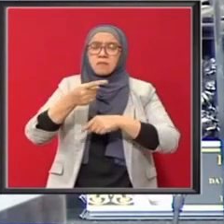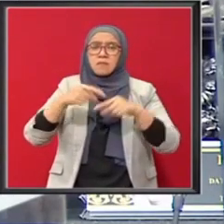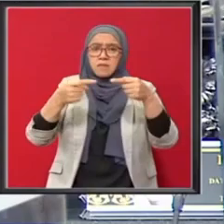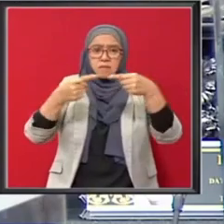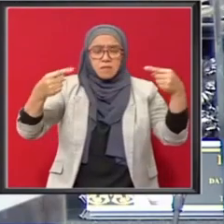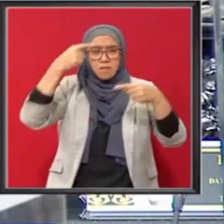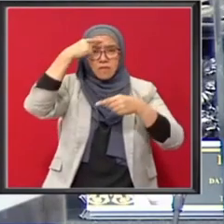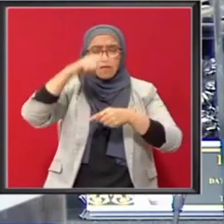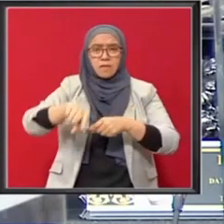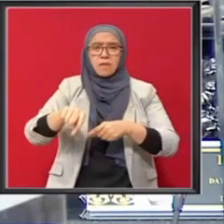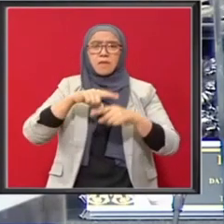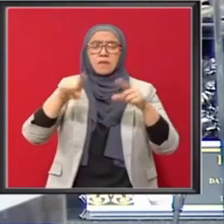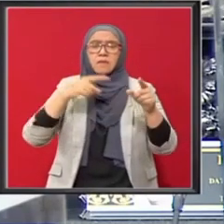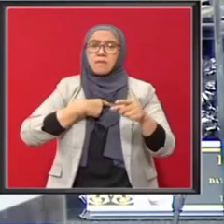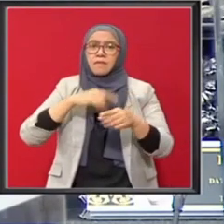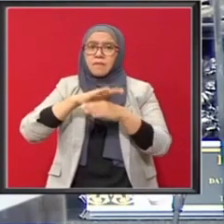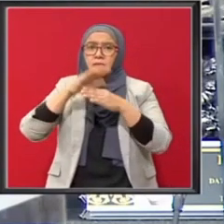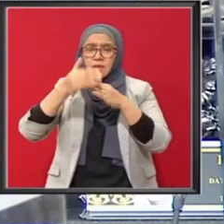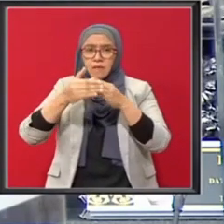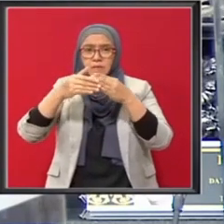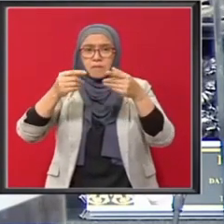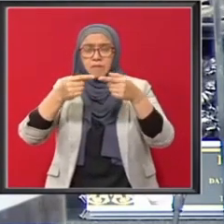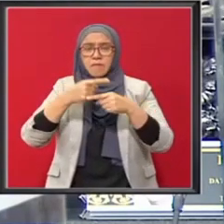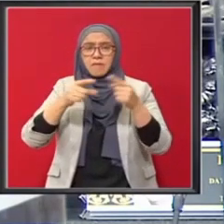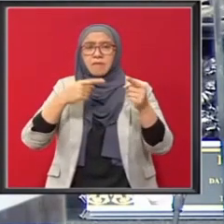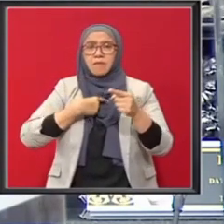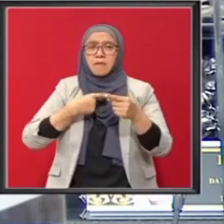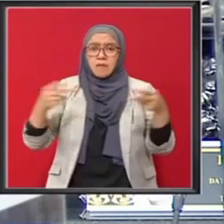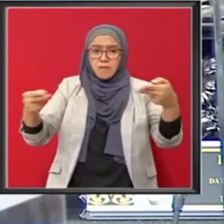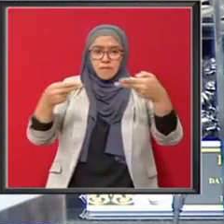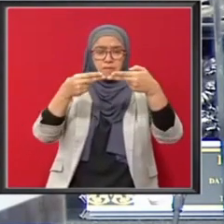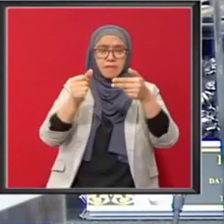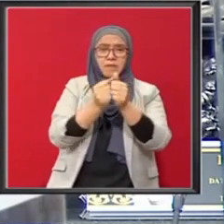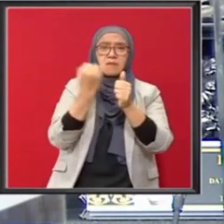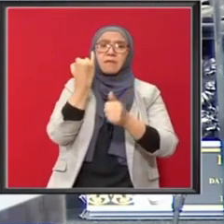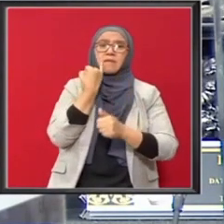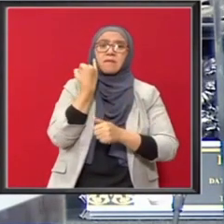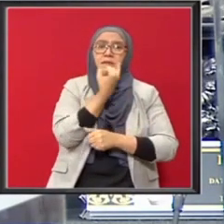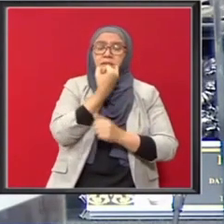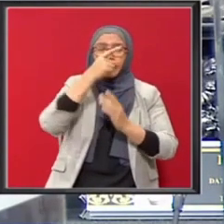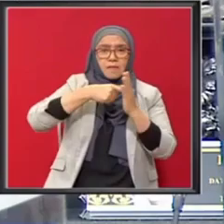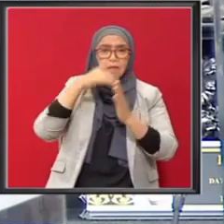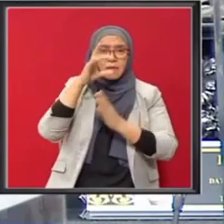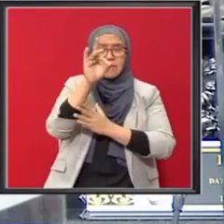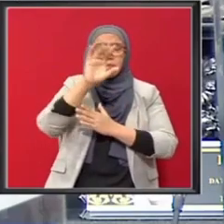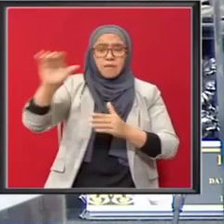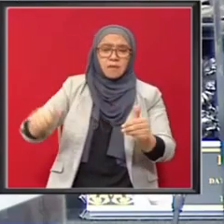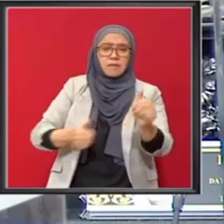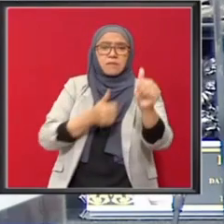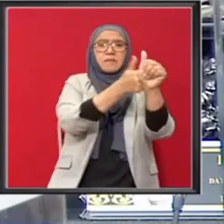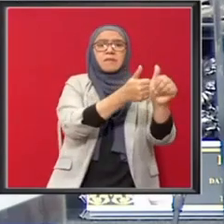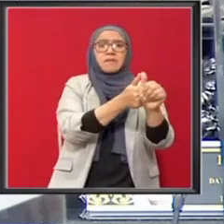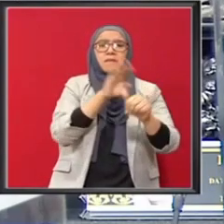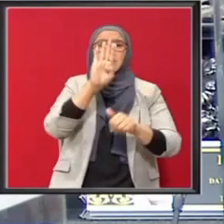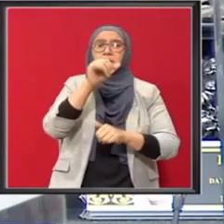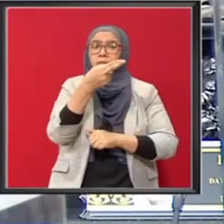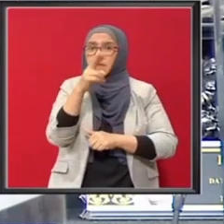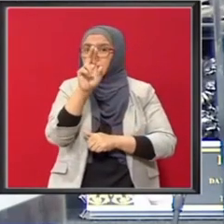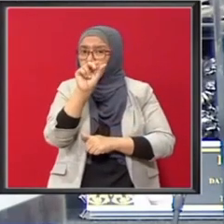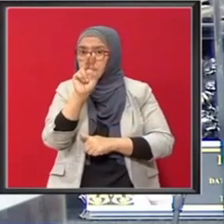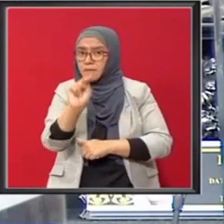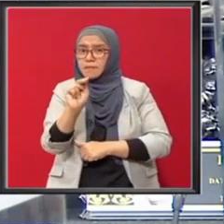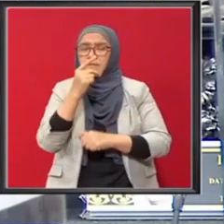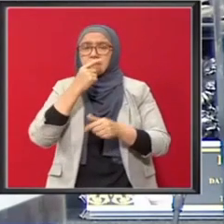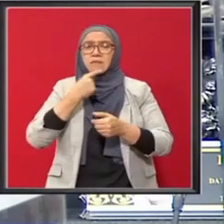Israel faded 13 ogos 2020 langkah tersebut kemudiannya telah dituruti oleh Bahrain yang